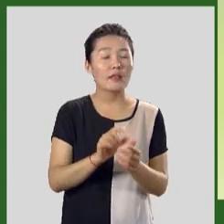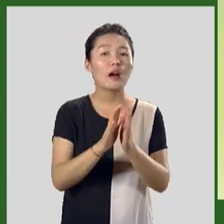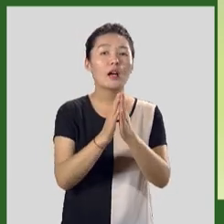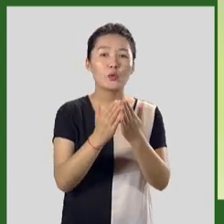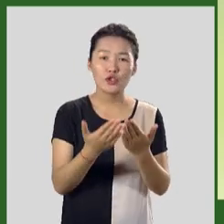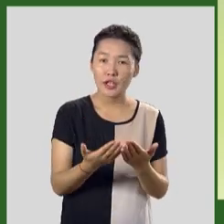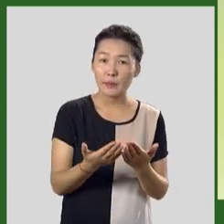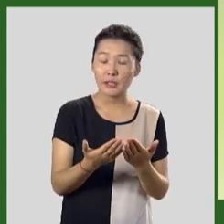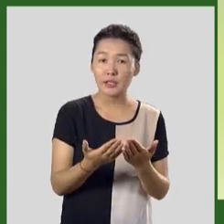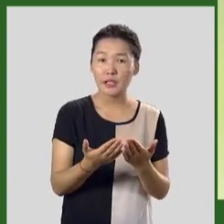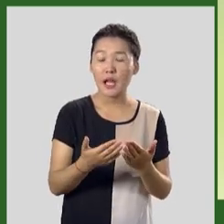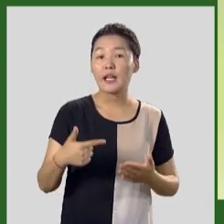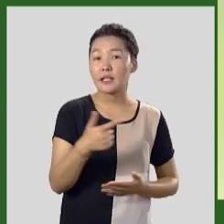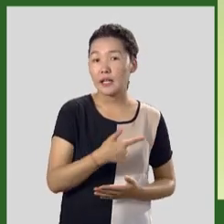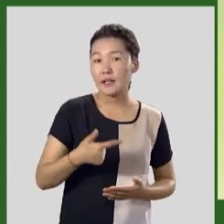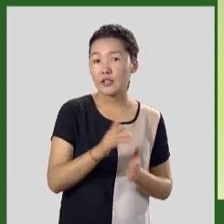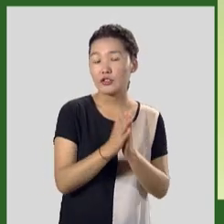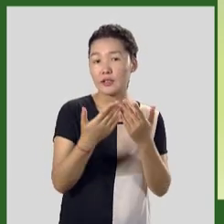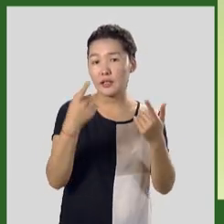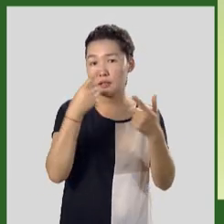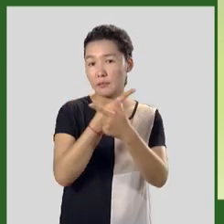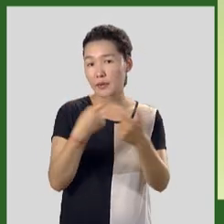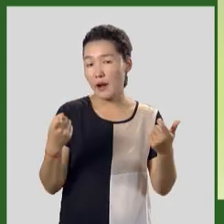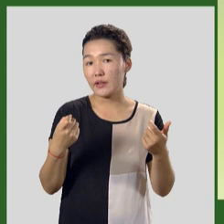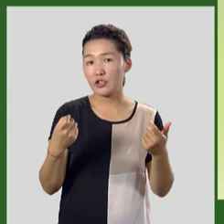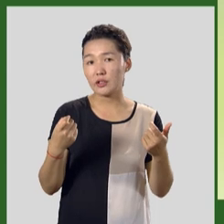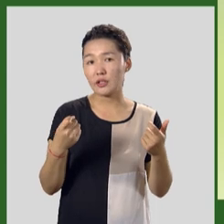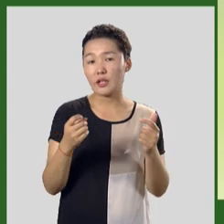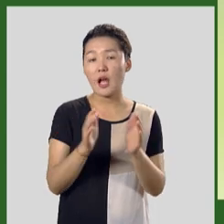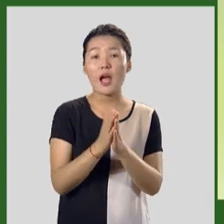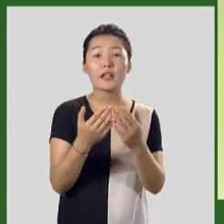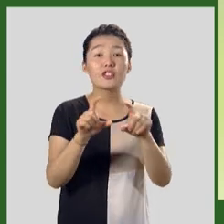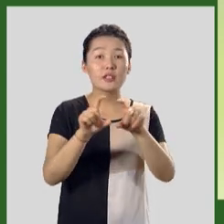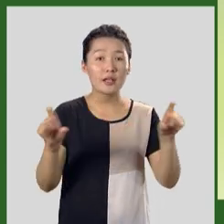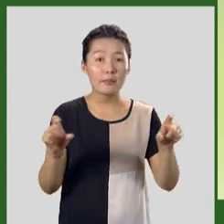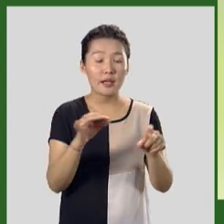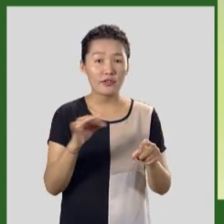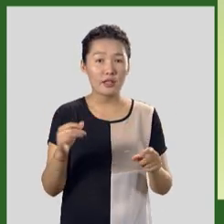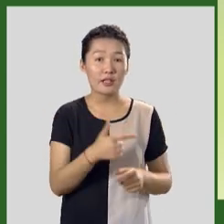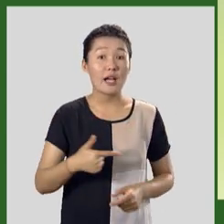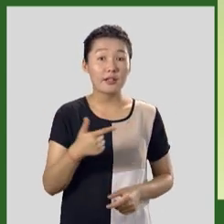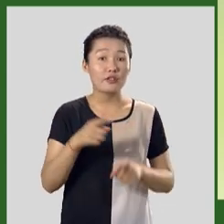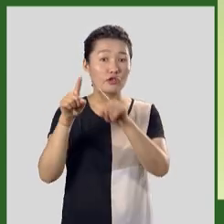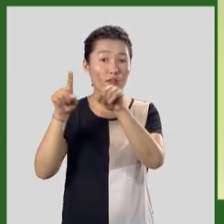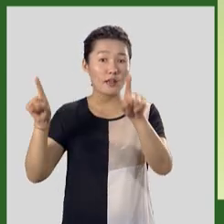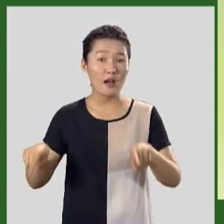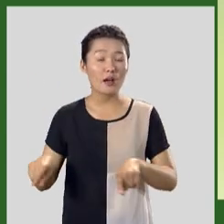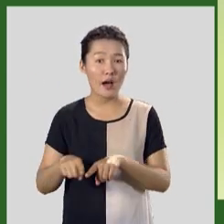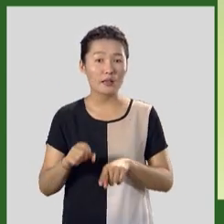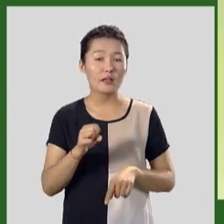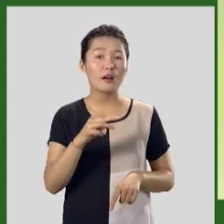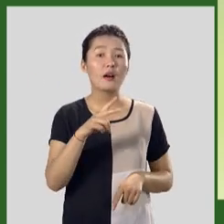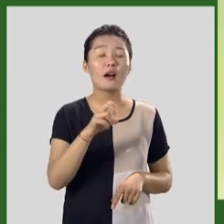учебники, географические справочники, энциклопедии и географические карты,